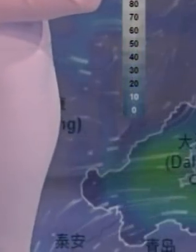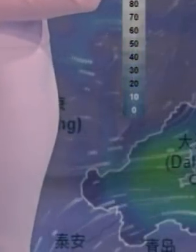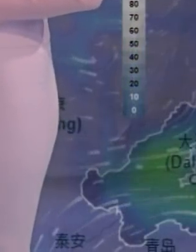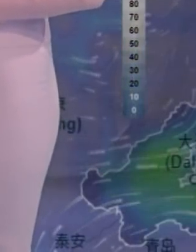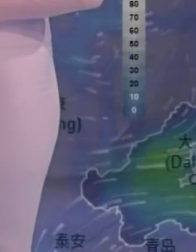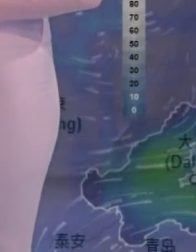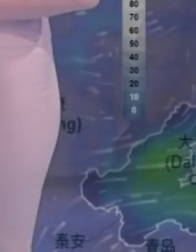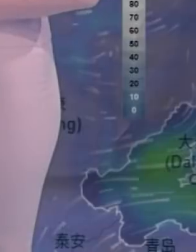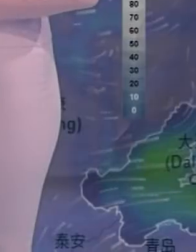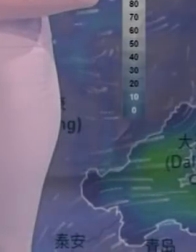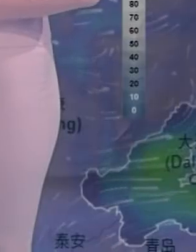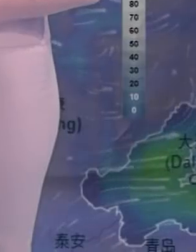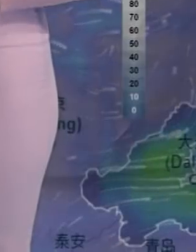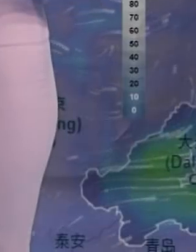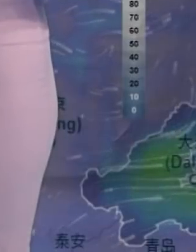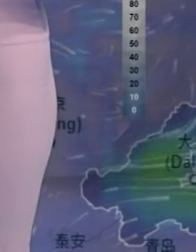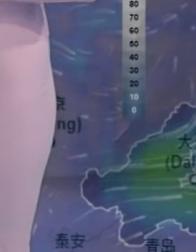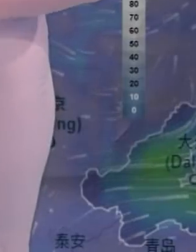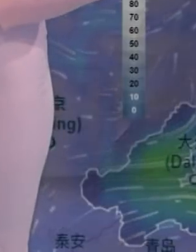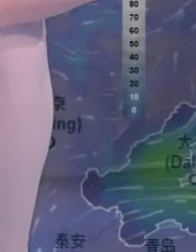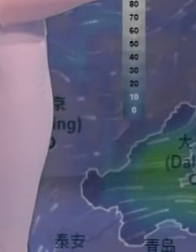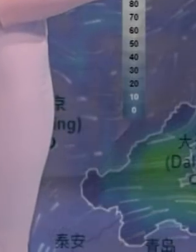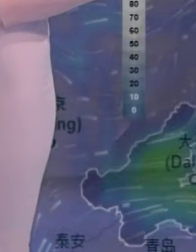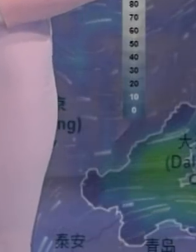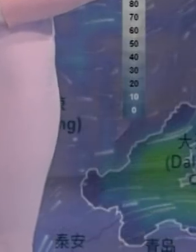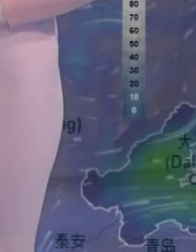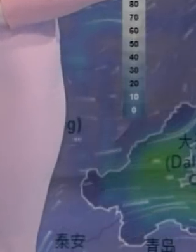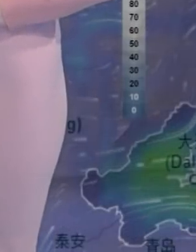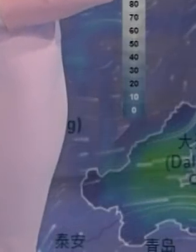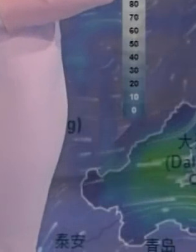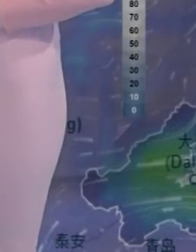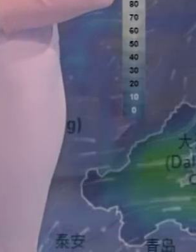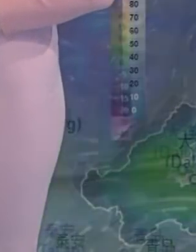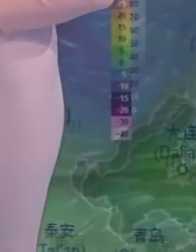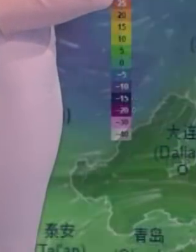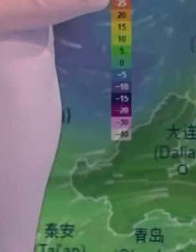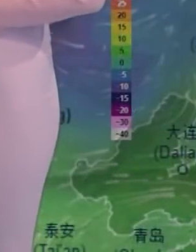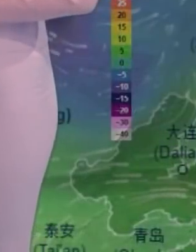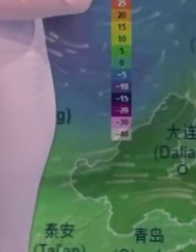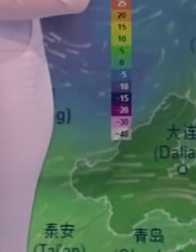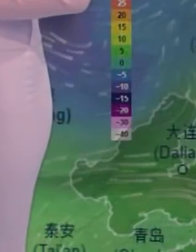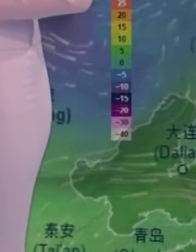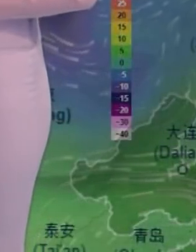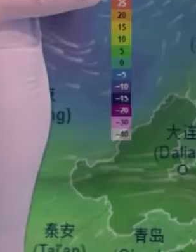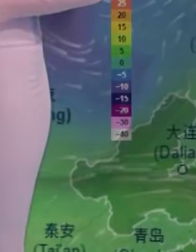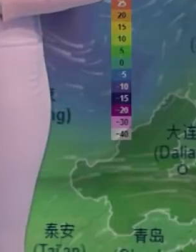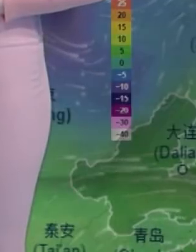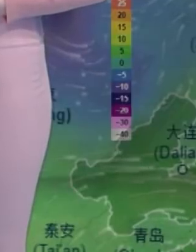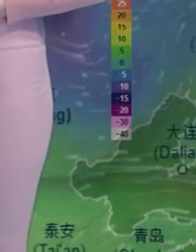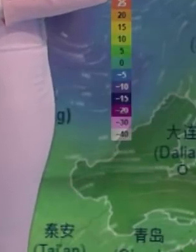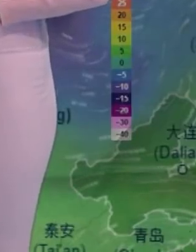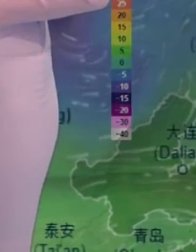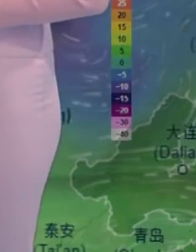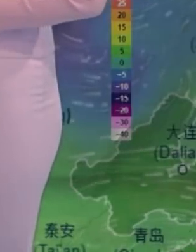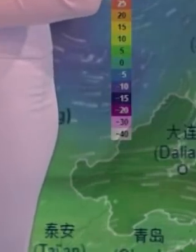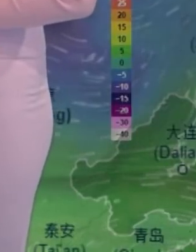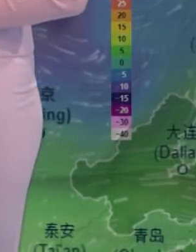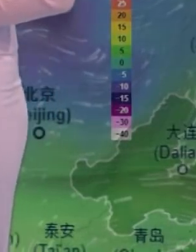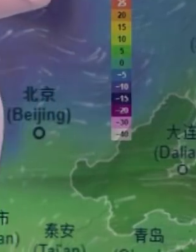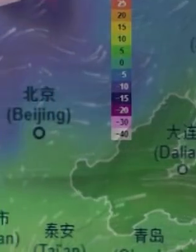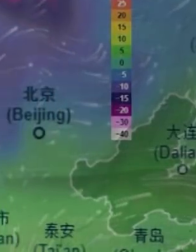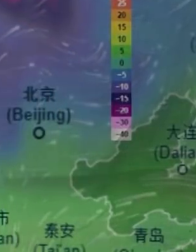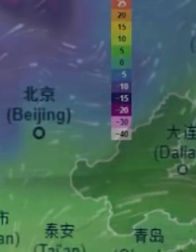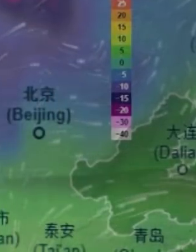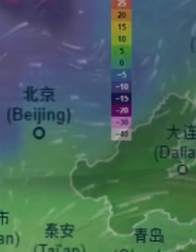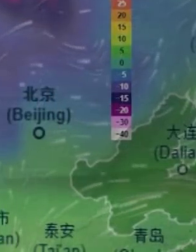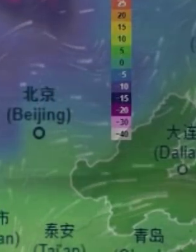секундэд 6-аас 11 метр хүрч зөөлн салхилна. Агарын температурын хувьд бол их их нутгаар хөтөрх төлөв харагдаж, Захван